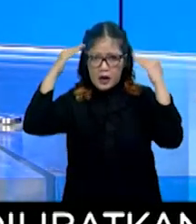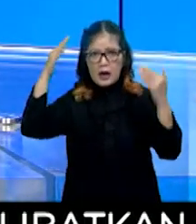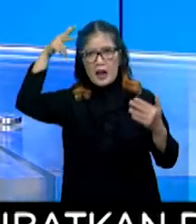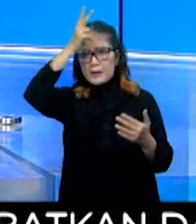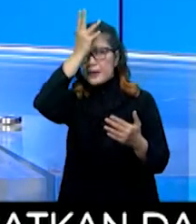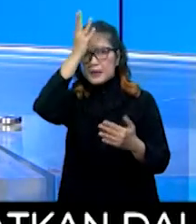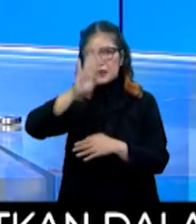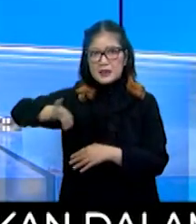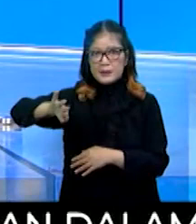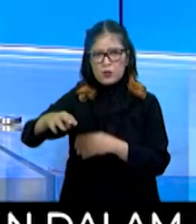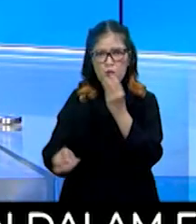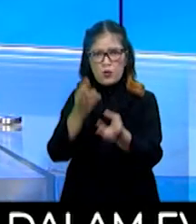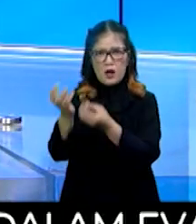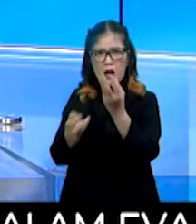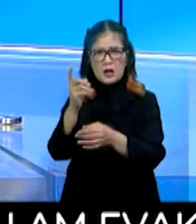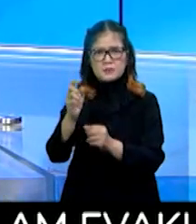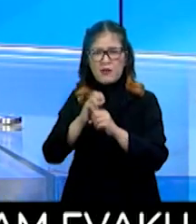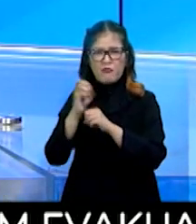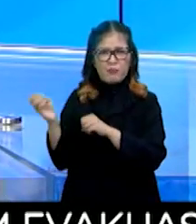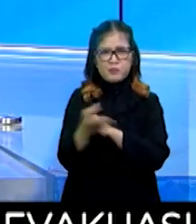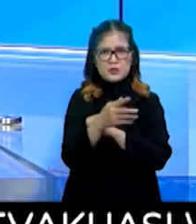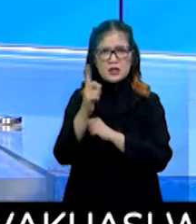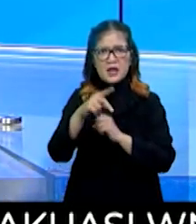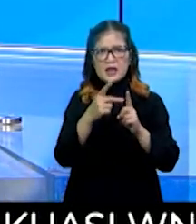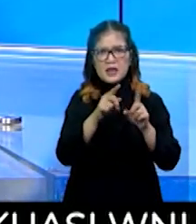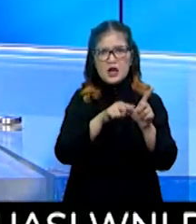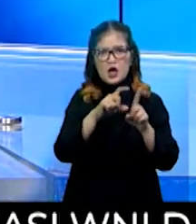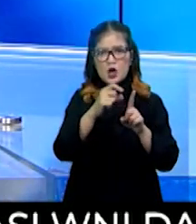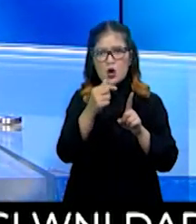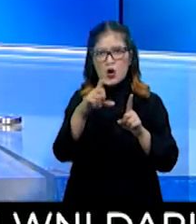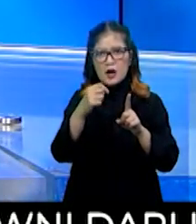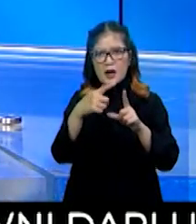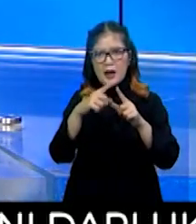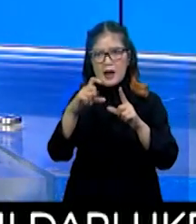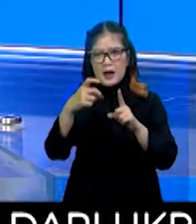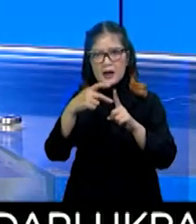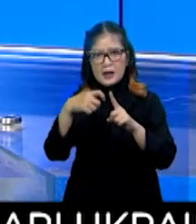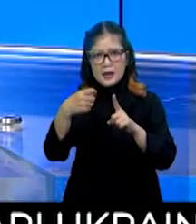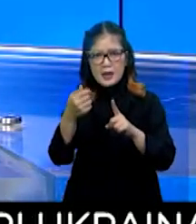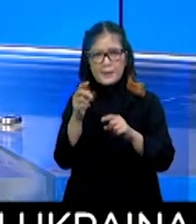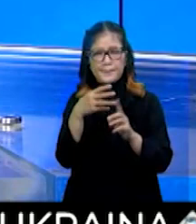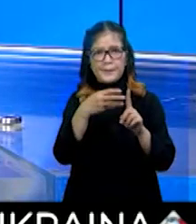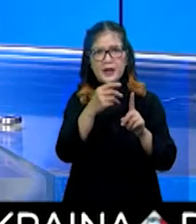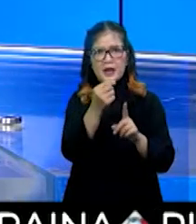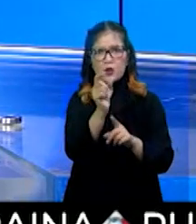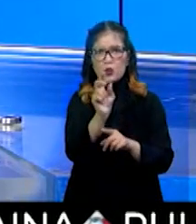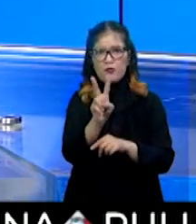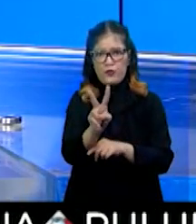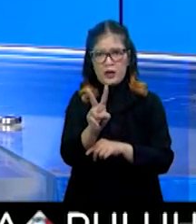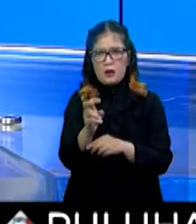di inlet pipa Finfan Cooler Hydrorocker BRU 5 dan kobaran api sudah berhasil dipadamkan.